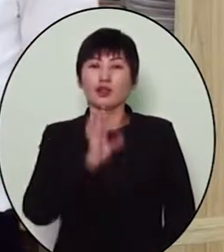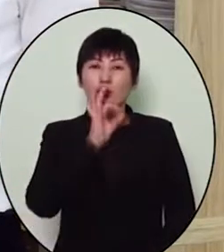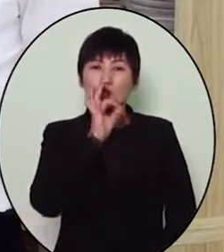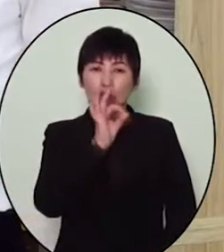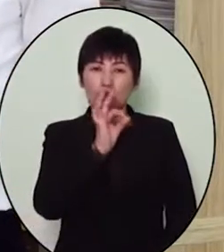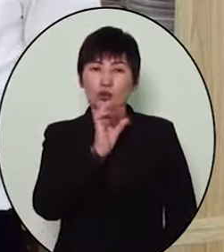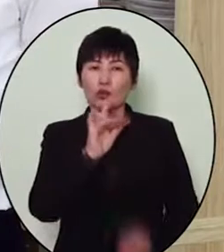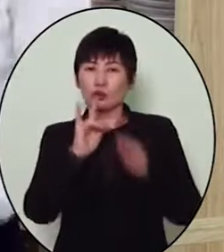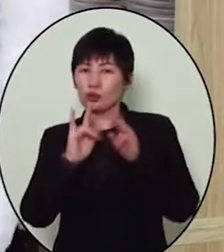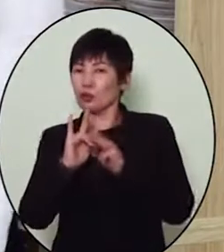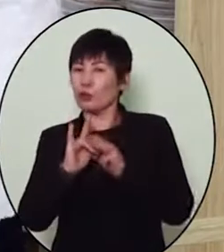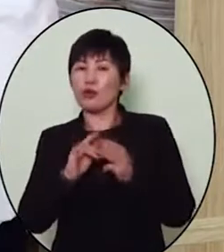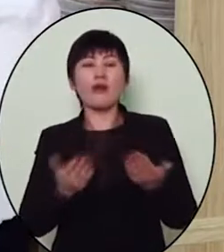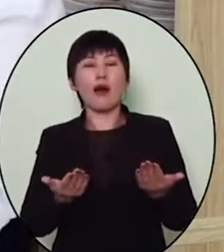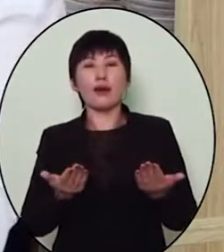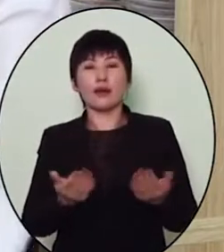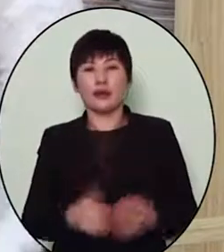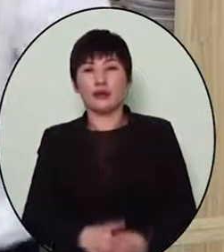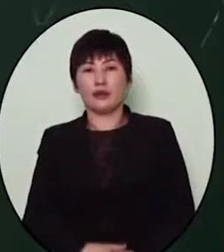Зөв суухгүй бол яах вэ?